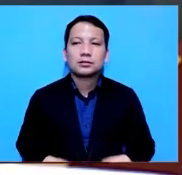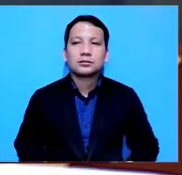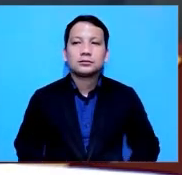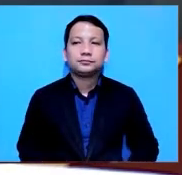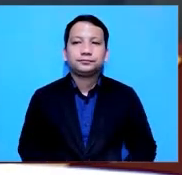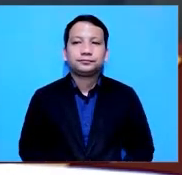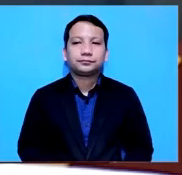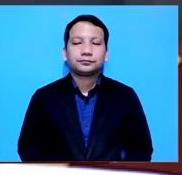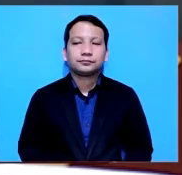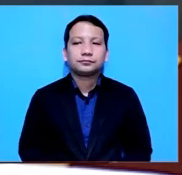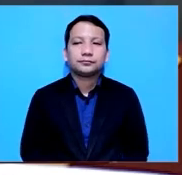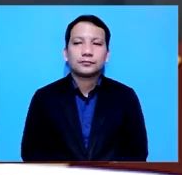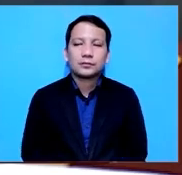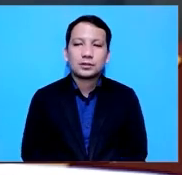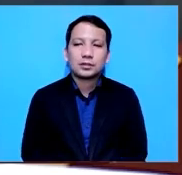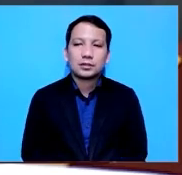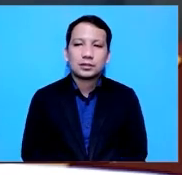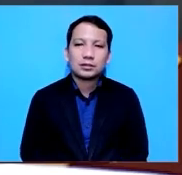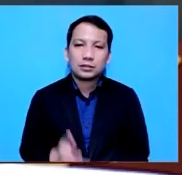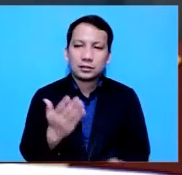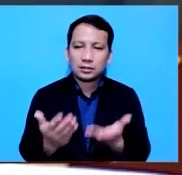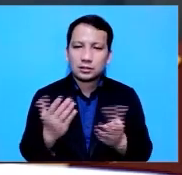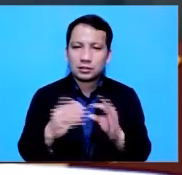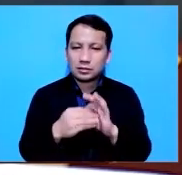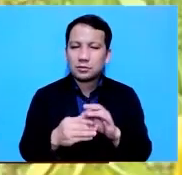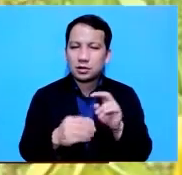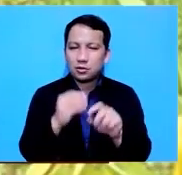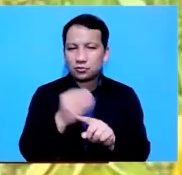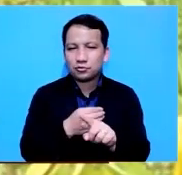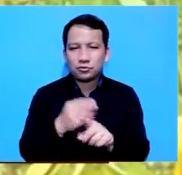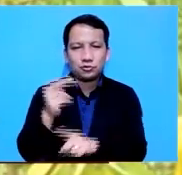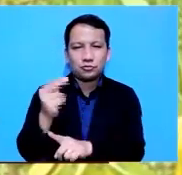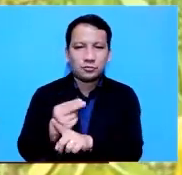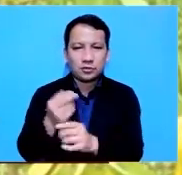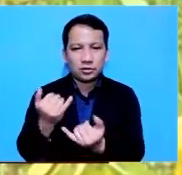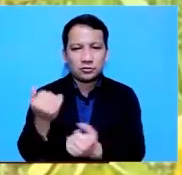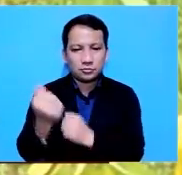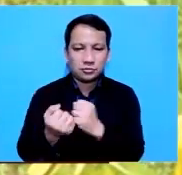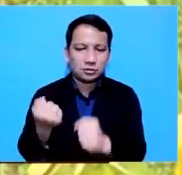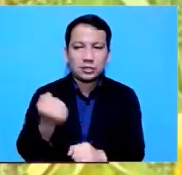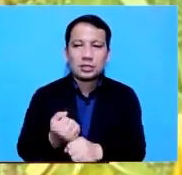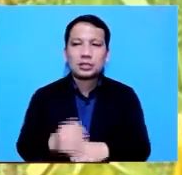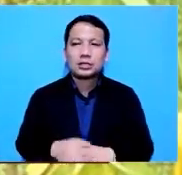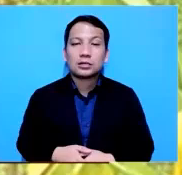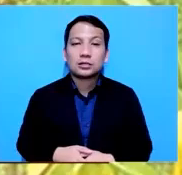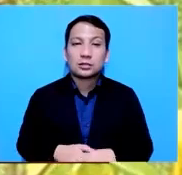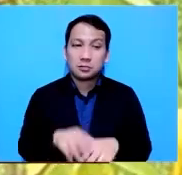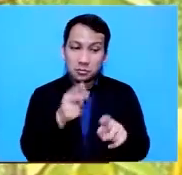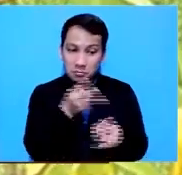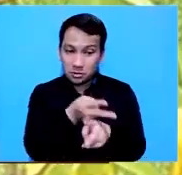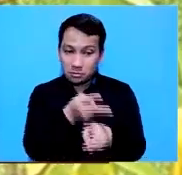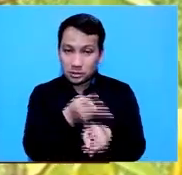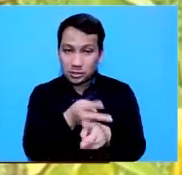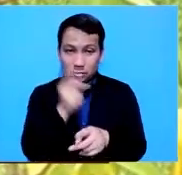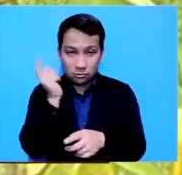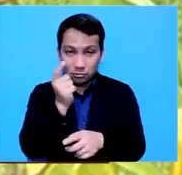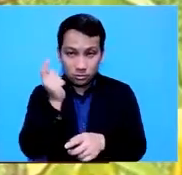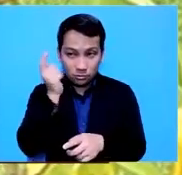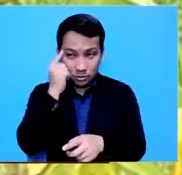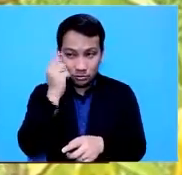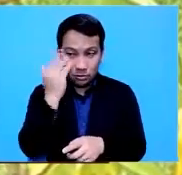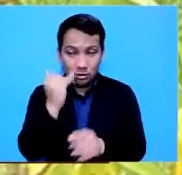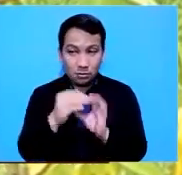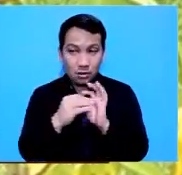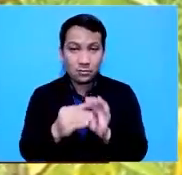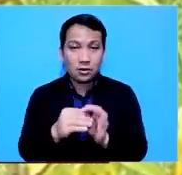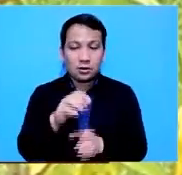around October or November of this year. Kabilang sa binabantayan ng gobyerno ay ang epekto ng El Nino